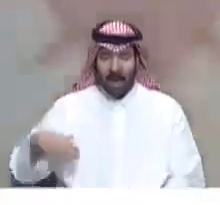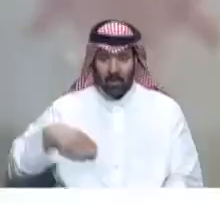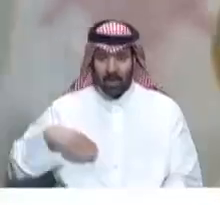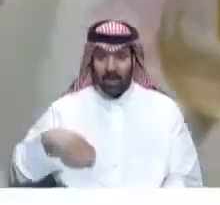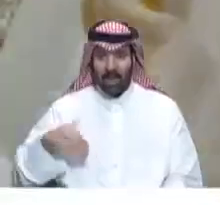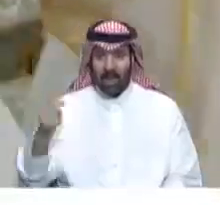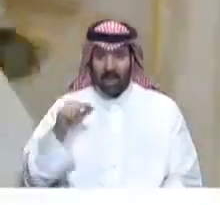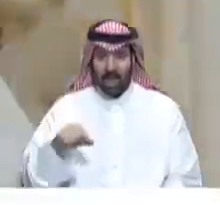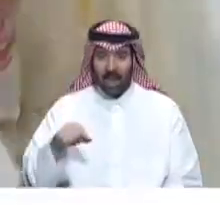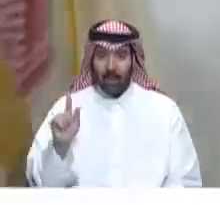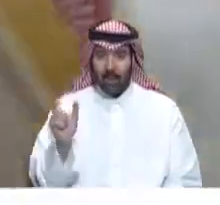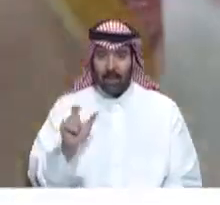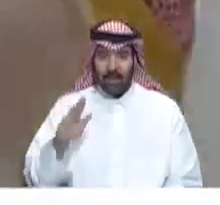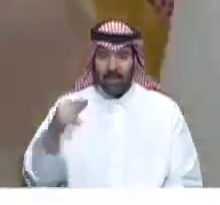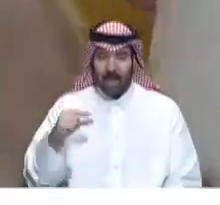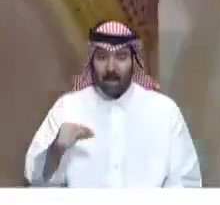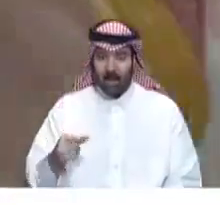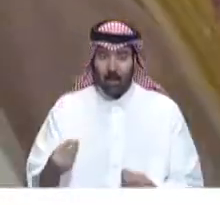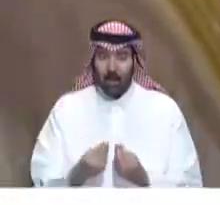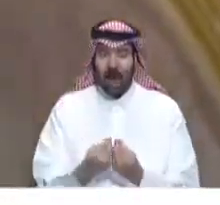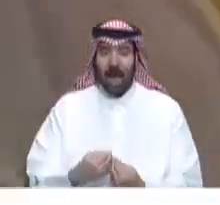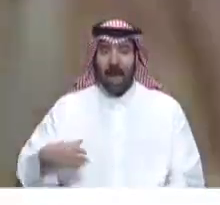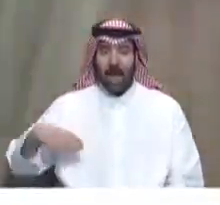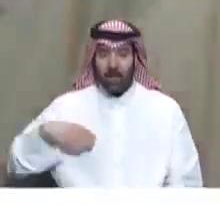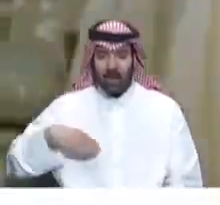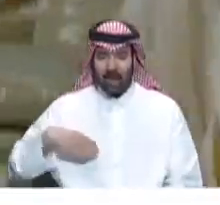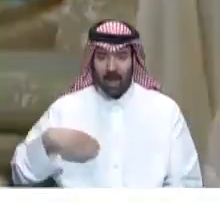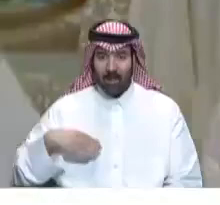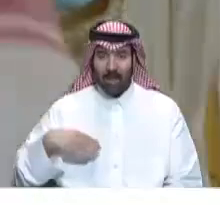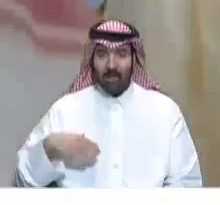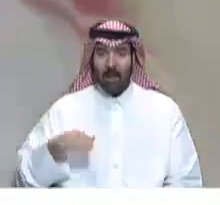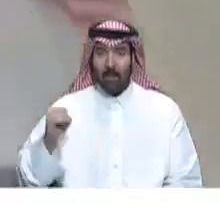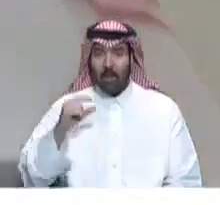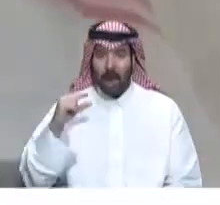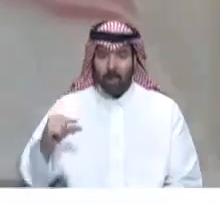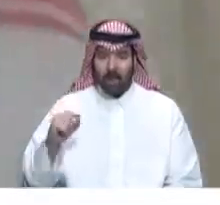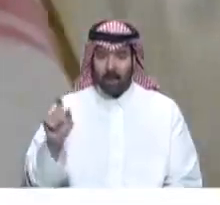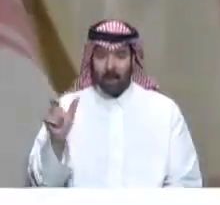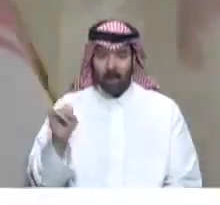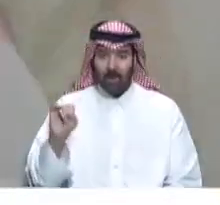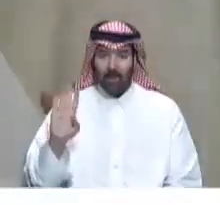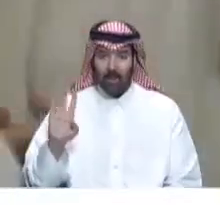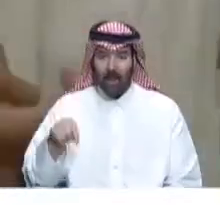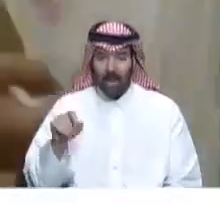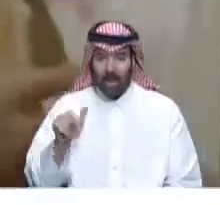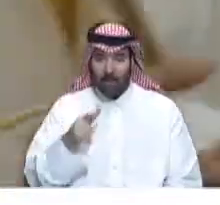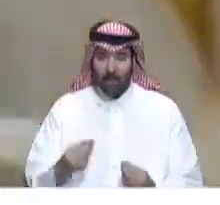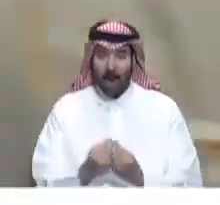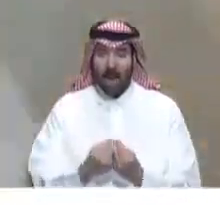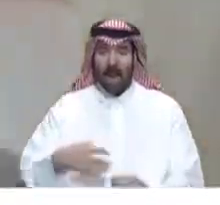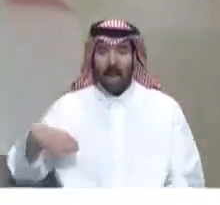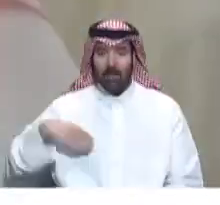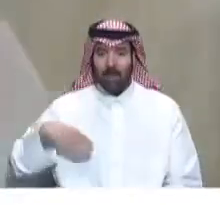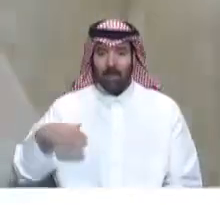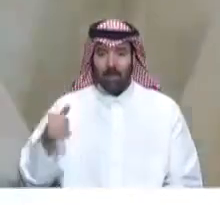الملكي الأمير خالد بن سعد بن عبد العزيز، وصاحب السمو الملكي الأمير محمد بن مشاري بن عبد العزيز، وصاحب